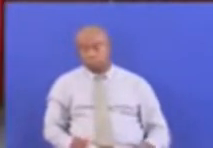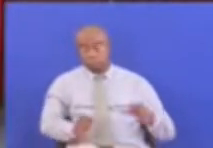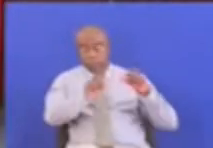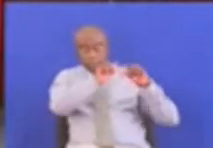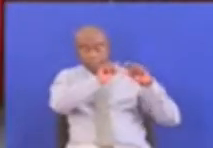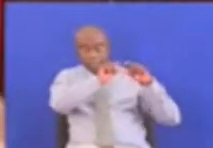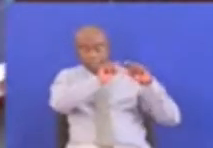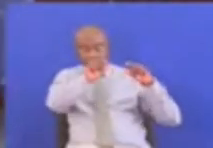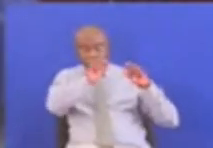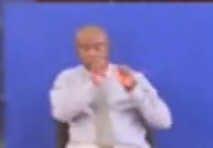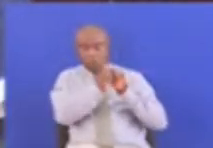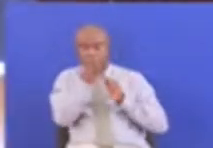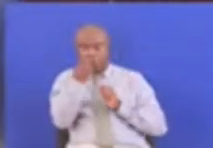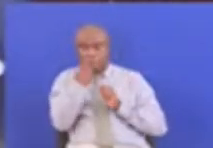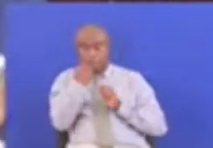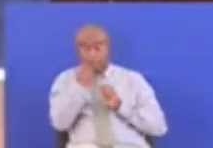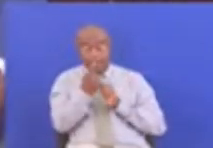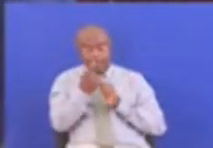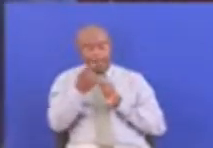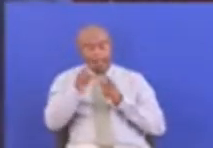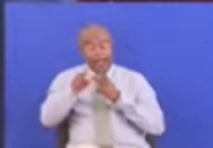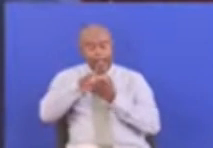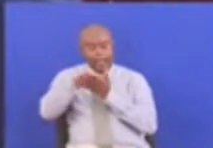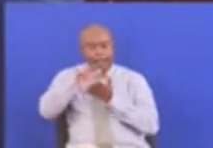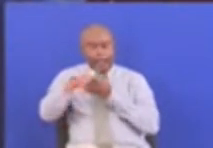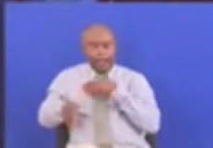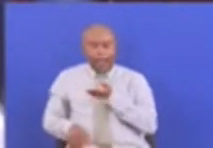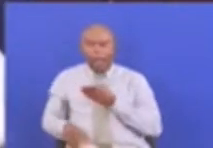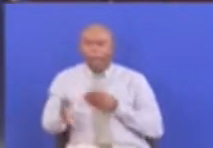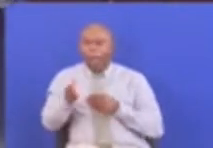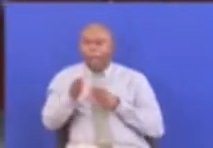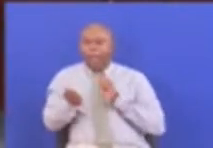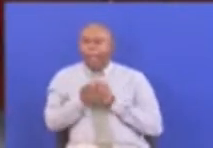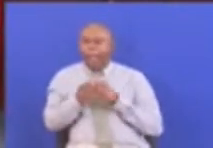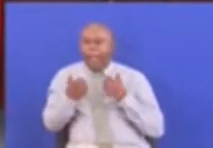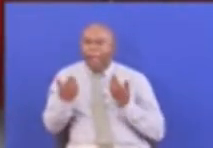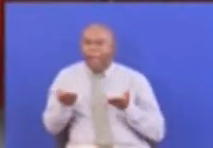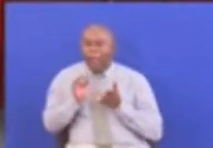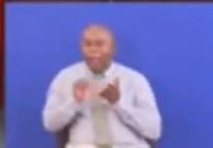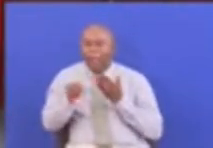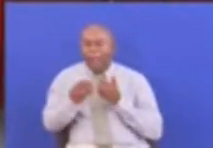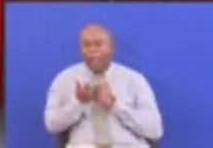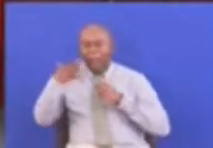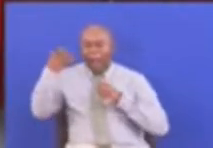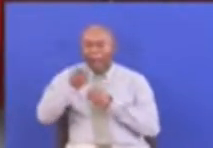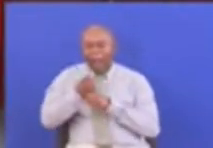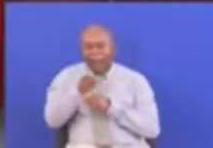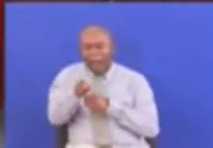11 utaona vile vile vitu ambavyo vilikuwa vinapatikana